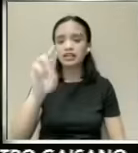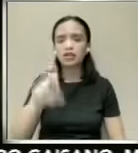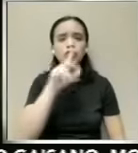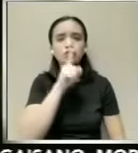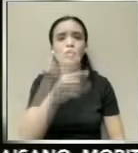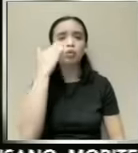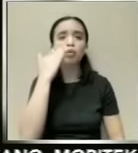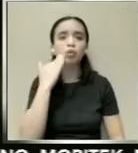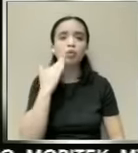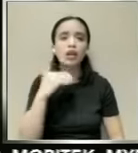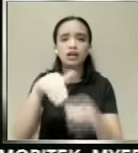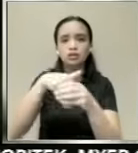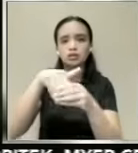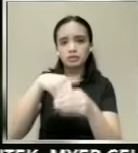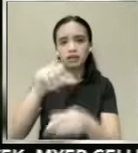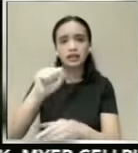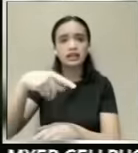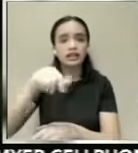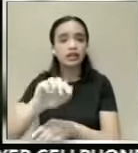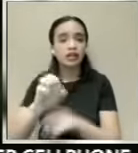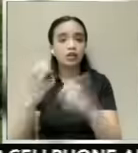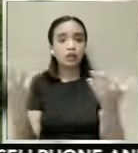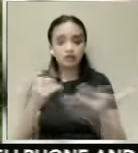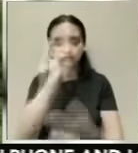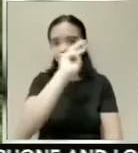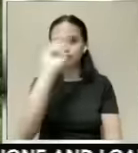mga kulungan sa Metro Manila.